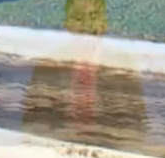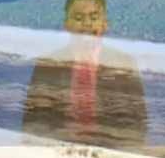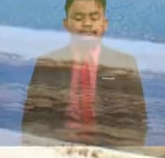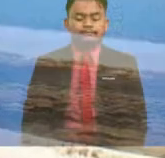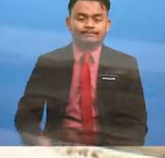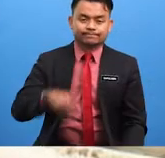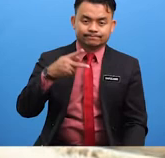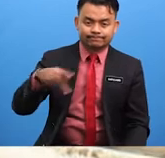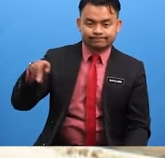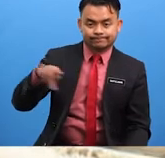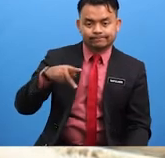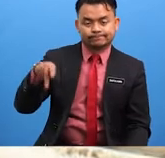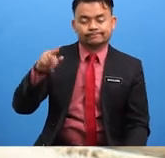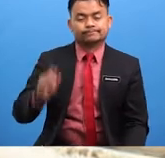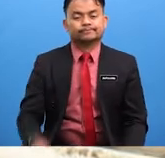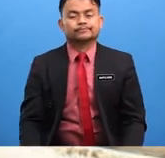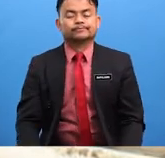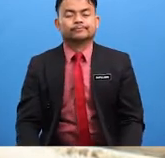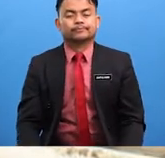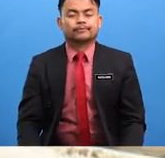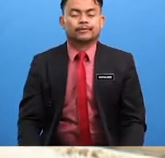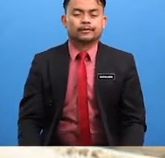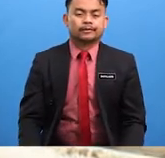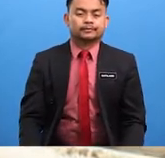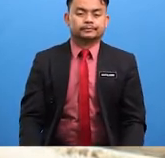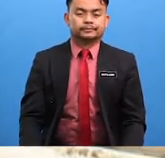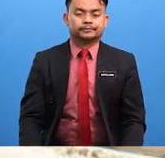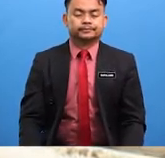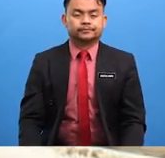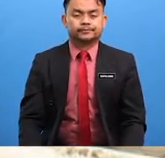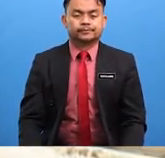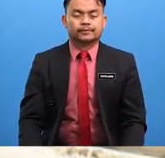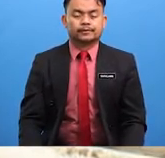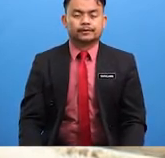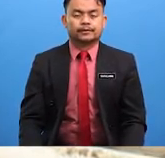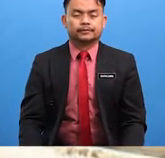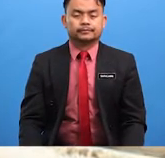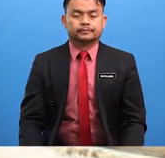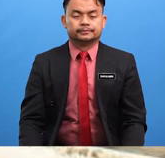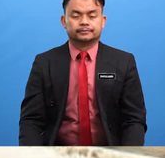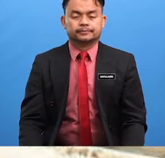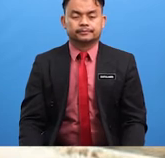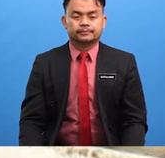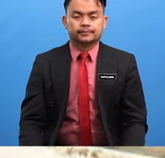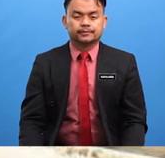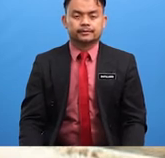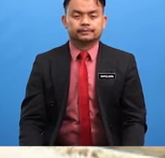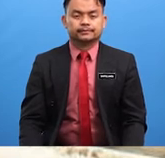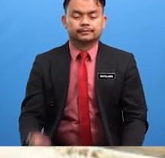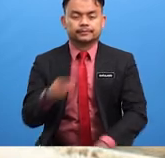Rumah ini tiang 10, mariku diri di atas duri. Hari ini kita